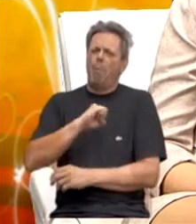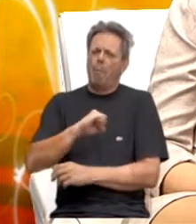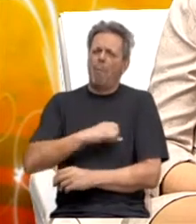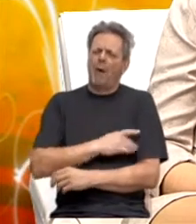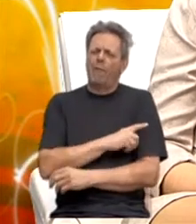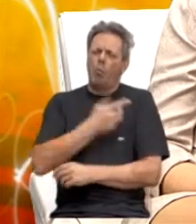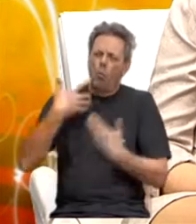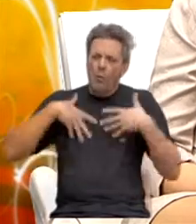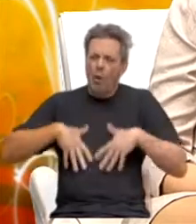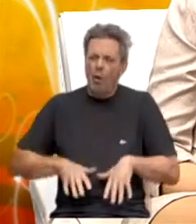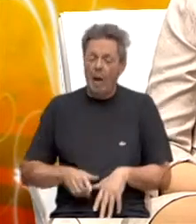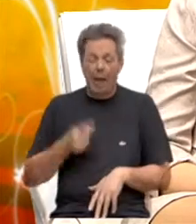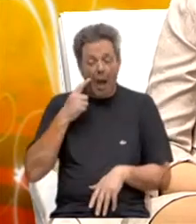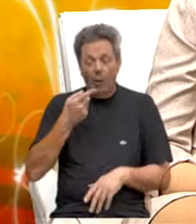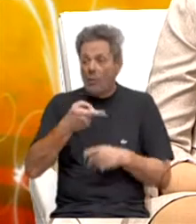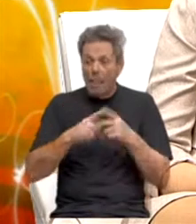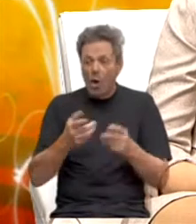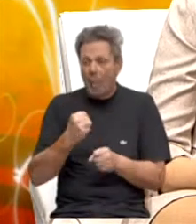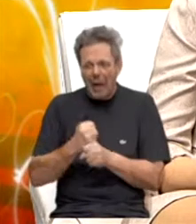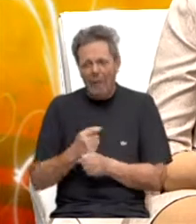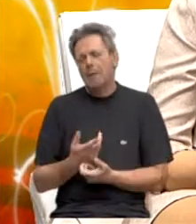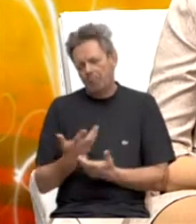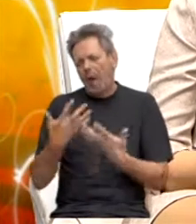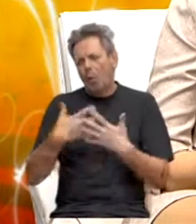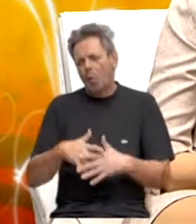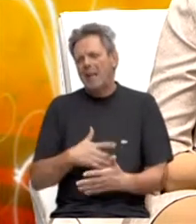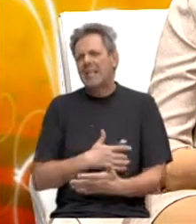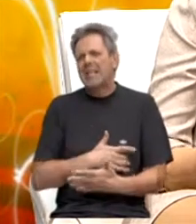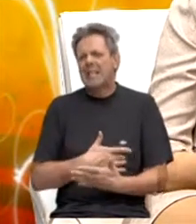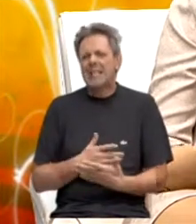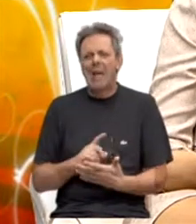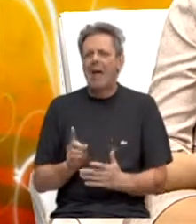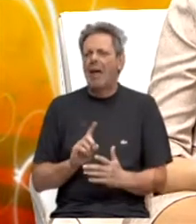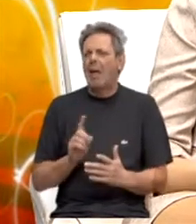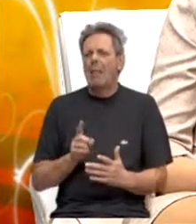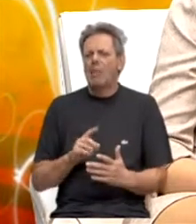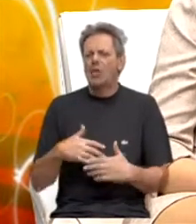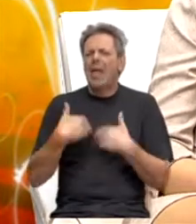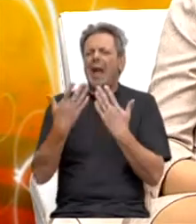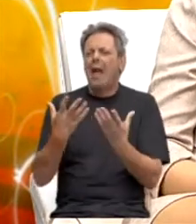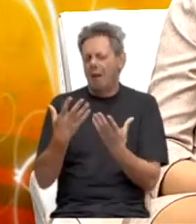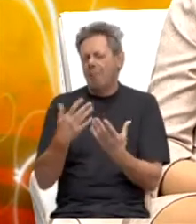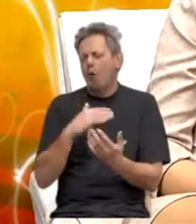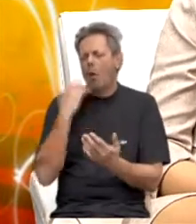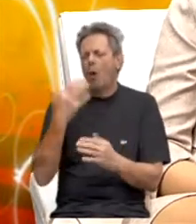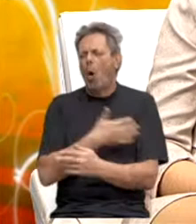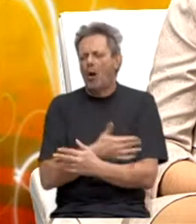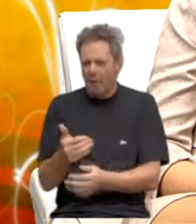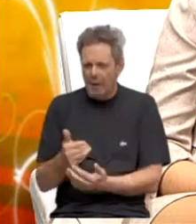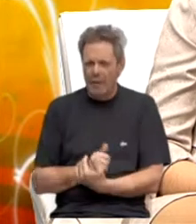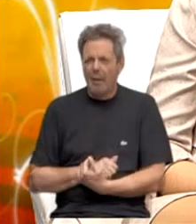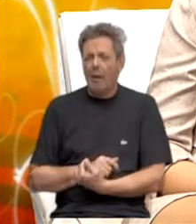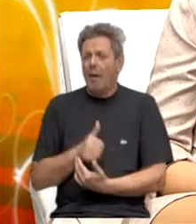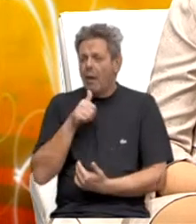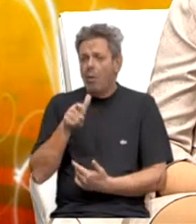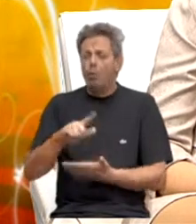tog srčanog mišića ne funkcionira, on automatski, srce kao sustav, ne može pumpati dovoljnu količinu kisika u cijeli organizam.